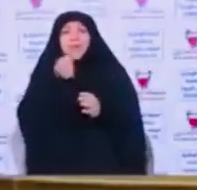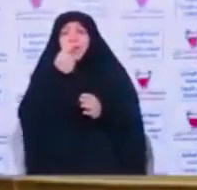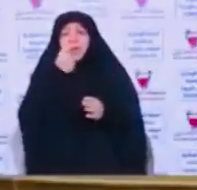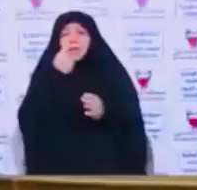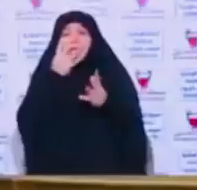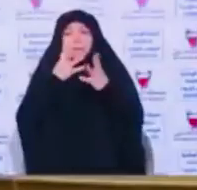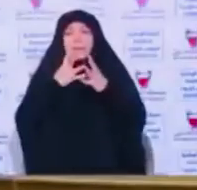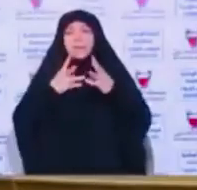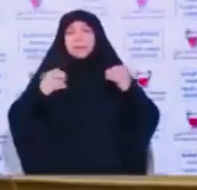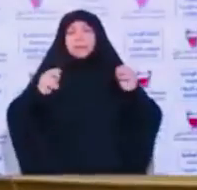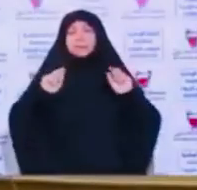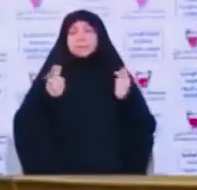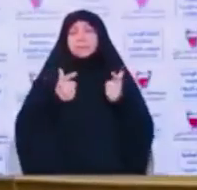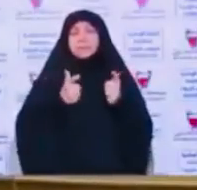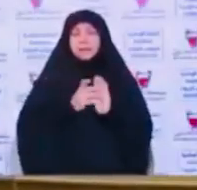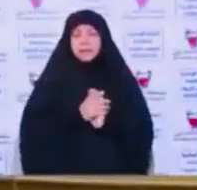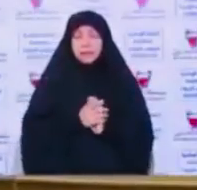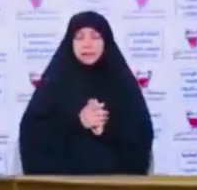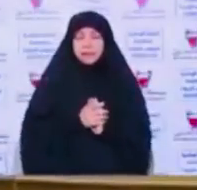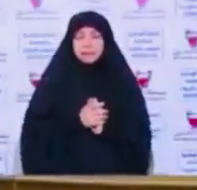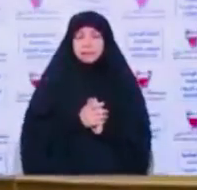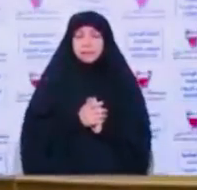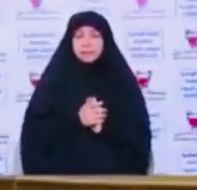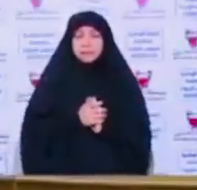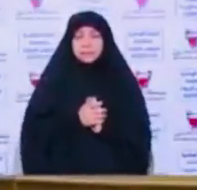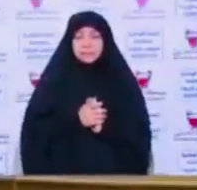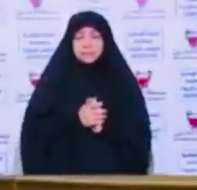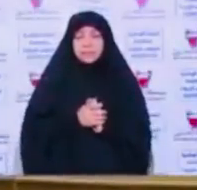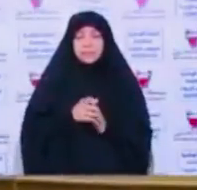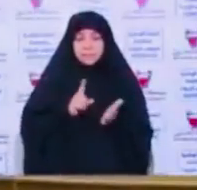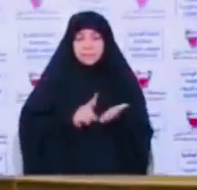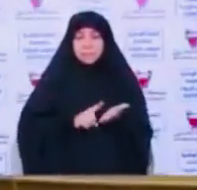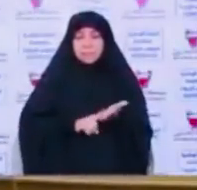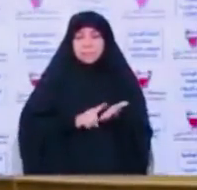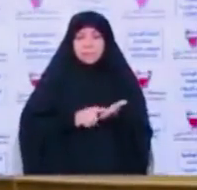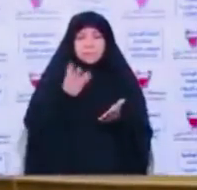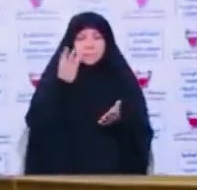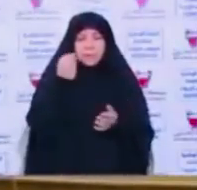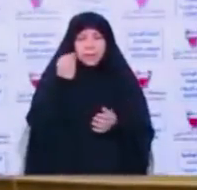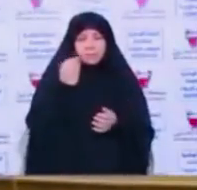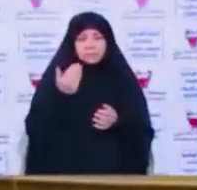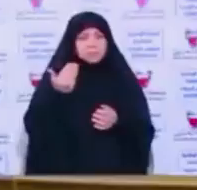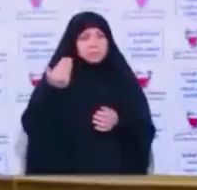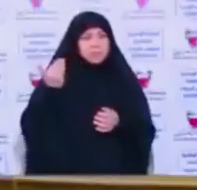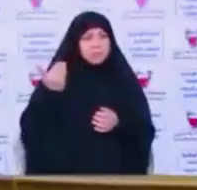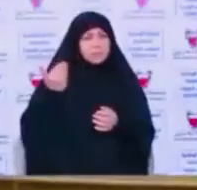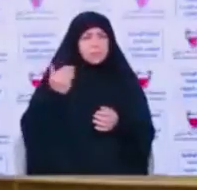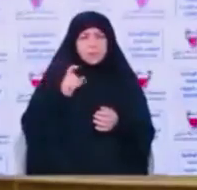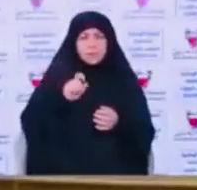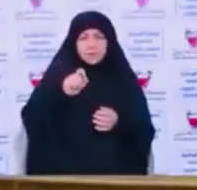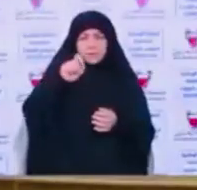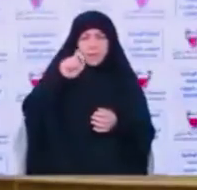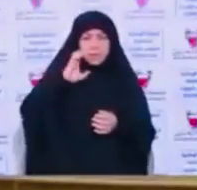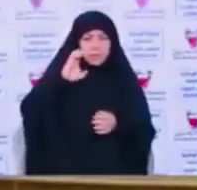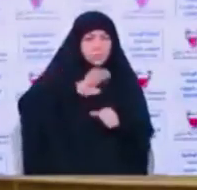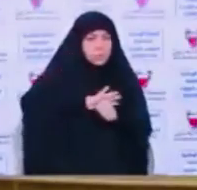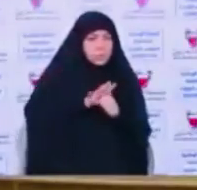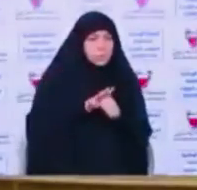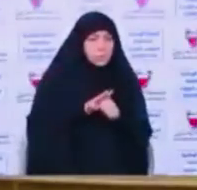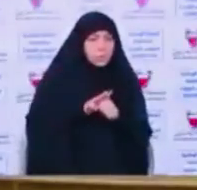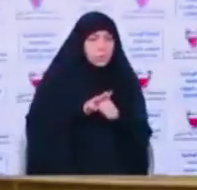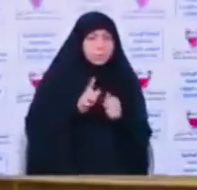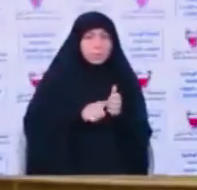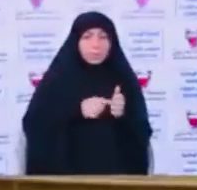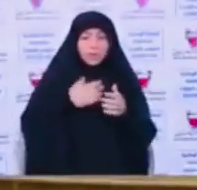أهمية محافظتنا على الجهاز المناعي. فعلا احنا تعلمنا درس كبير من فيروس الكورونا، كل ما كانت